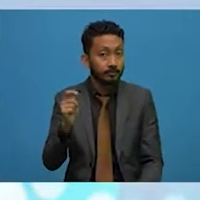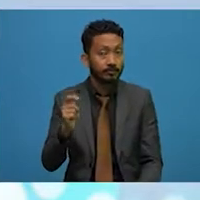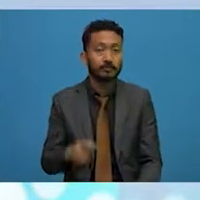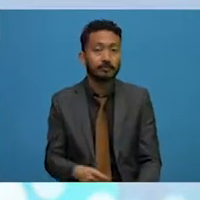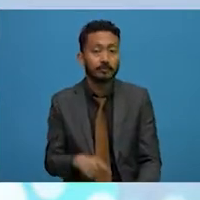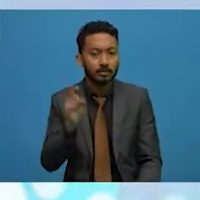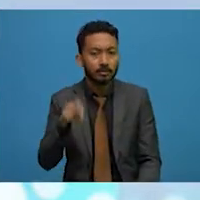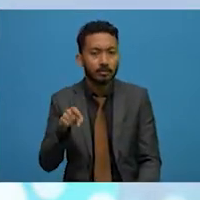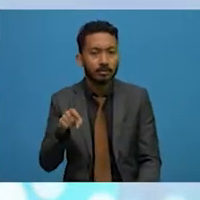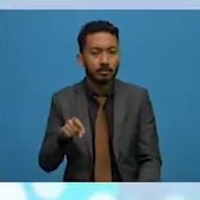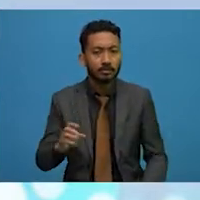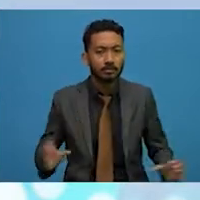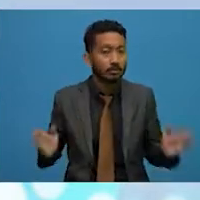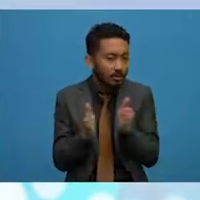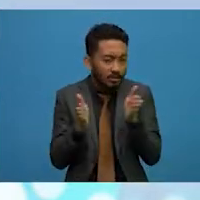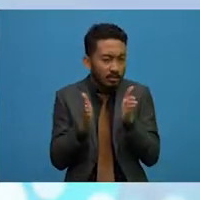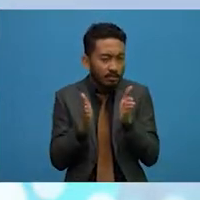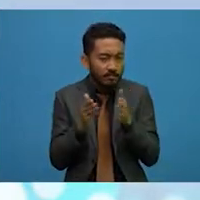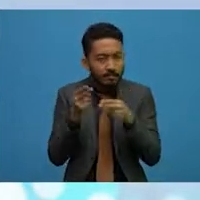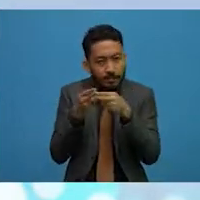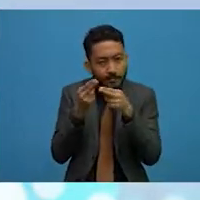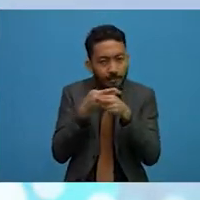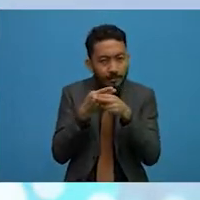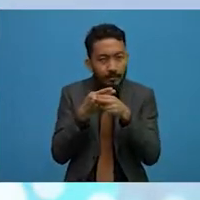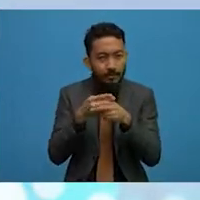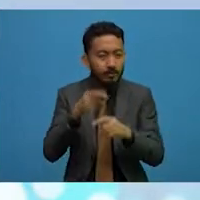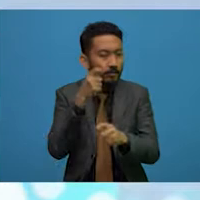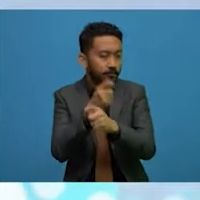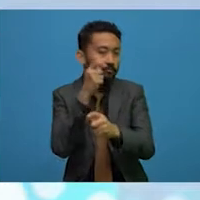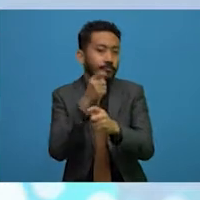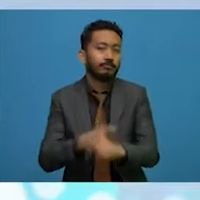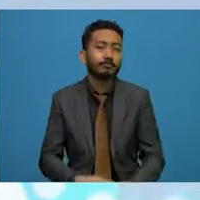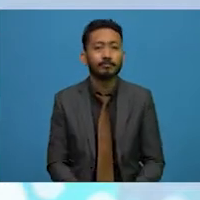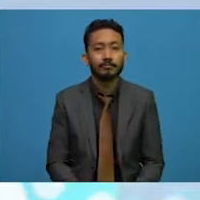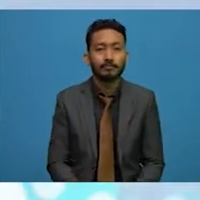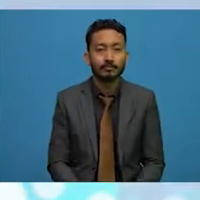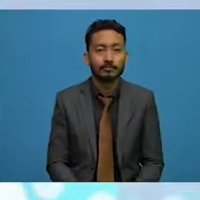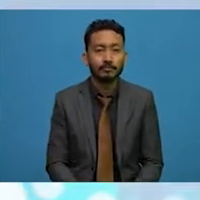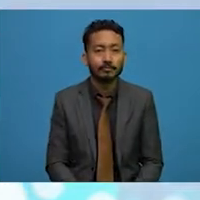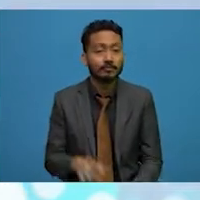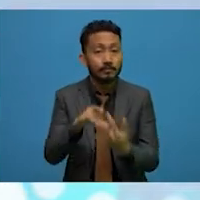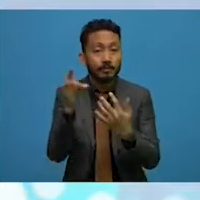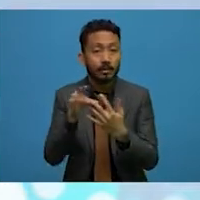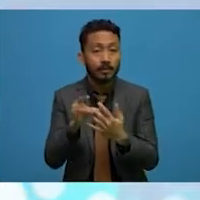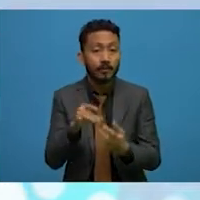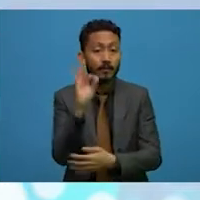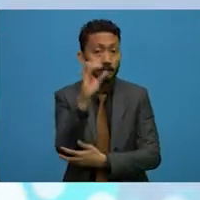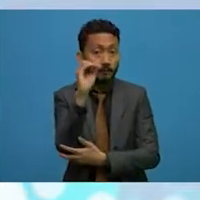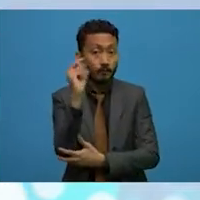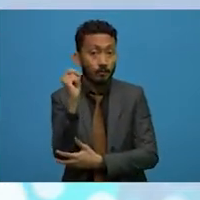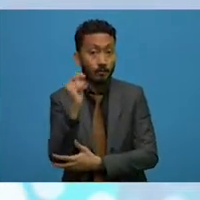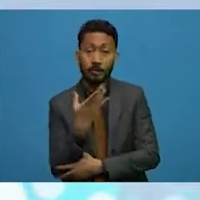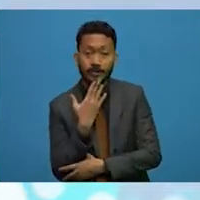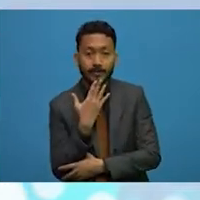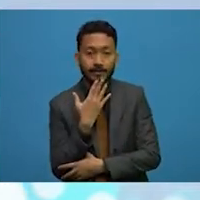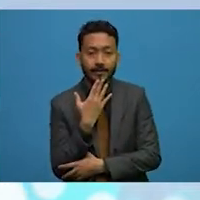dipaparkan perlulah padat, ringkas dan tepat. Pemilihan font, warna serta style